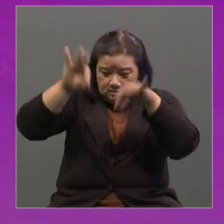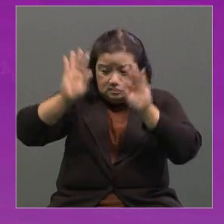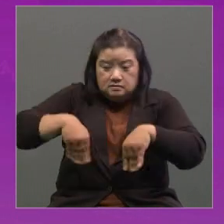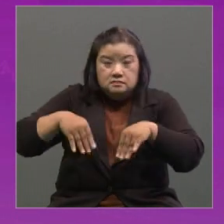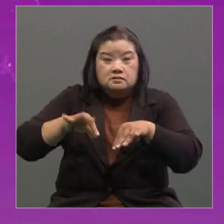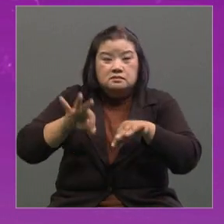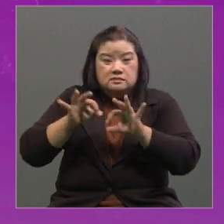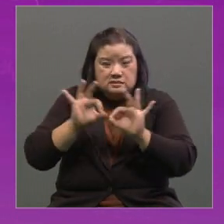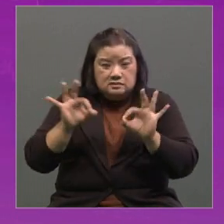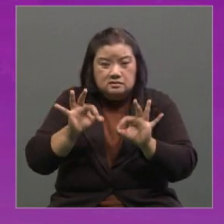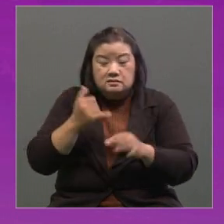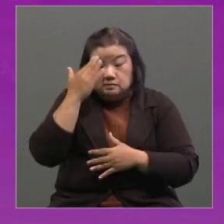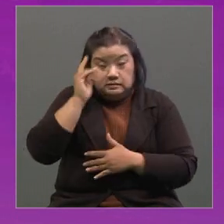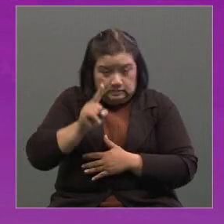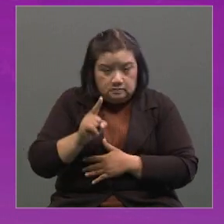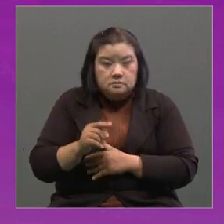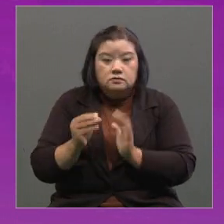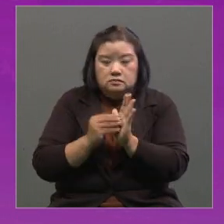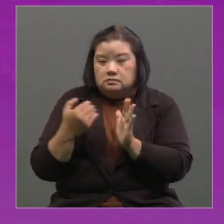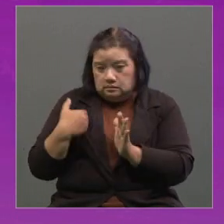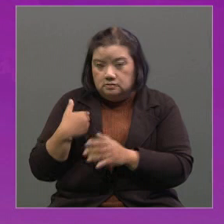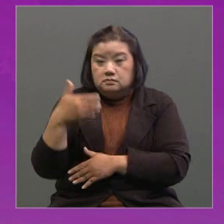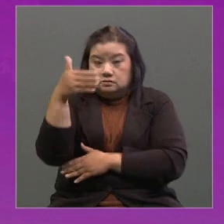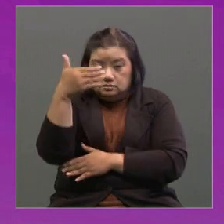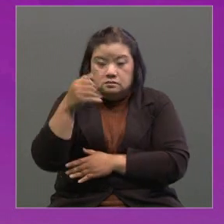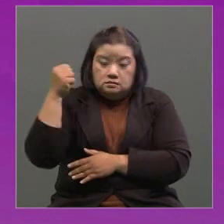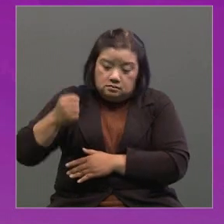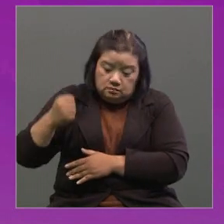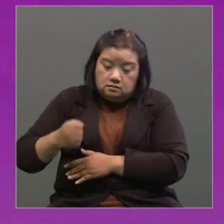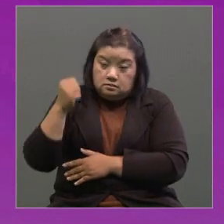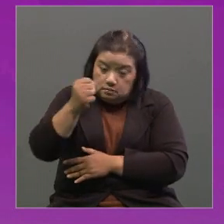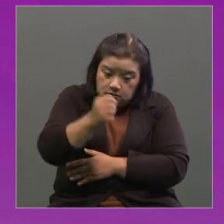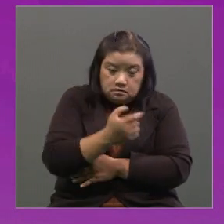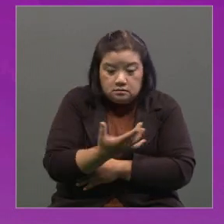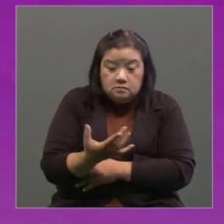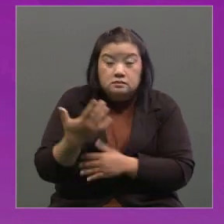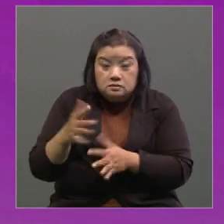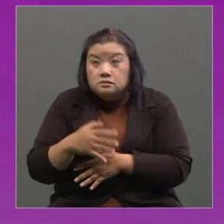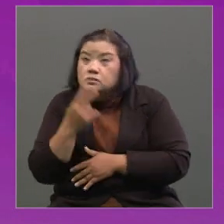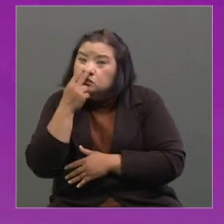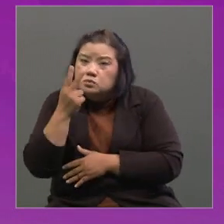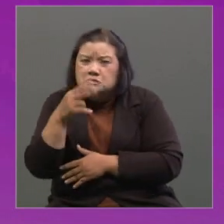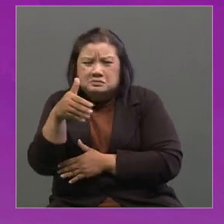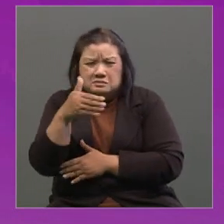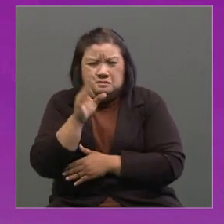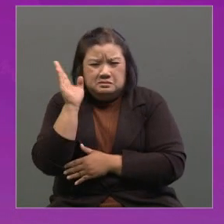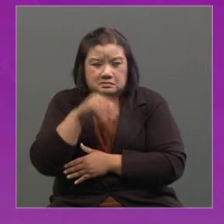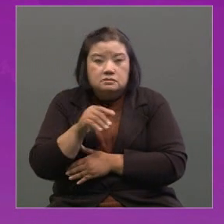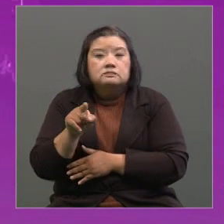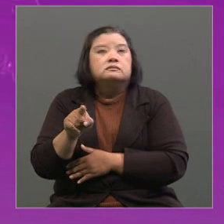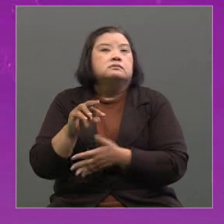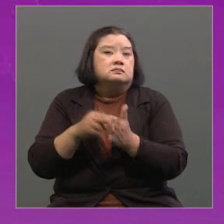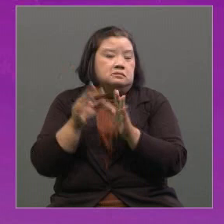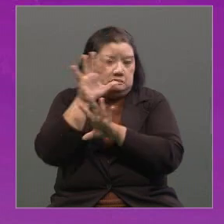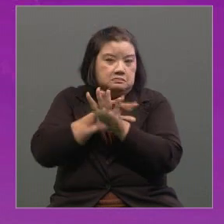หานครเขาจะเป็นสัญลักษณ์อะค่ะปักไว้ตามโรงเรียนต่างๆให้ได้รู้ว่าค่าฝุ่นในแต่ละวันเนี่ยเป็นอย่างไรบ้างนะคะโดยนายพีรพันธ์สารีรั